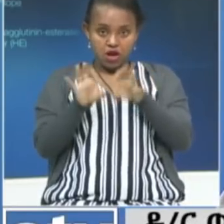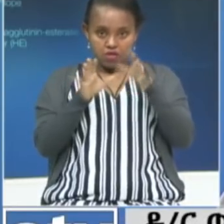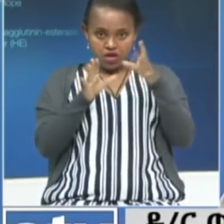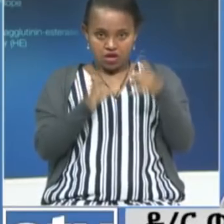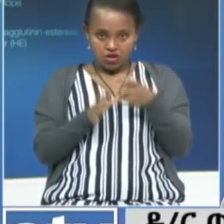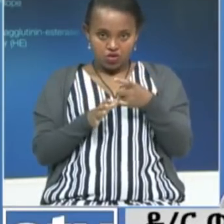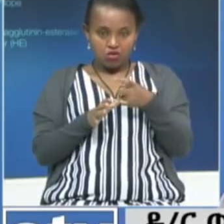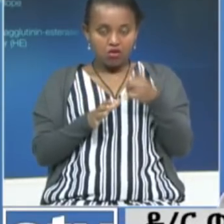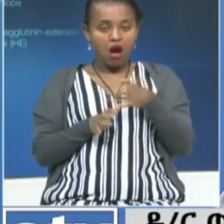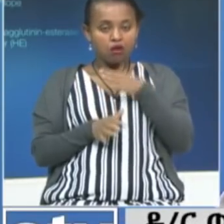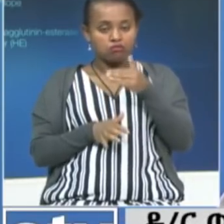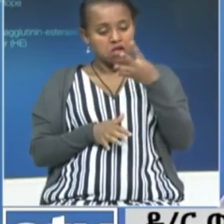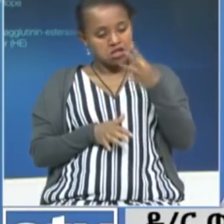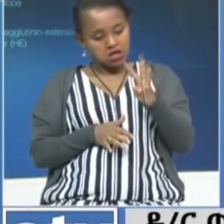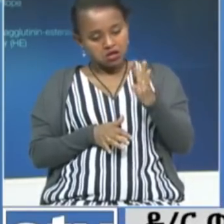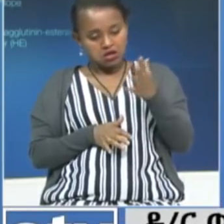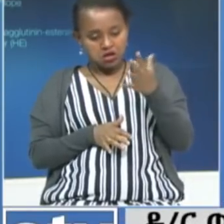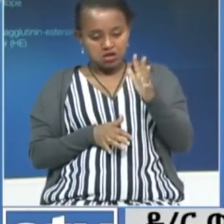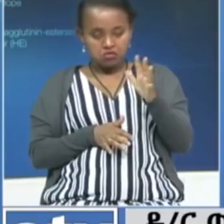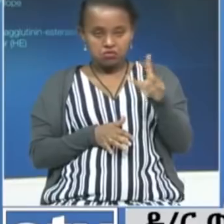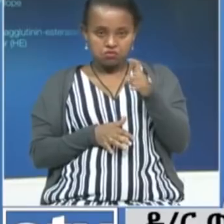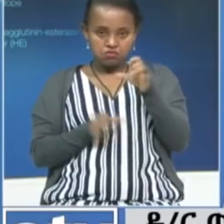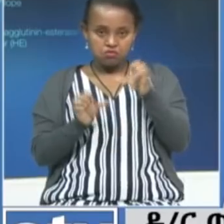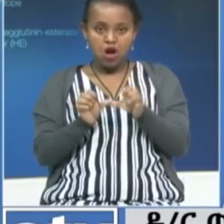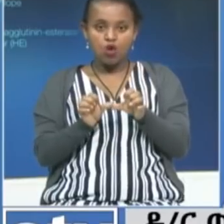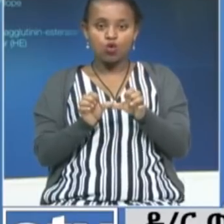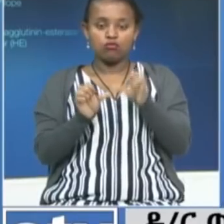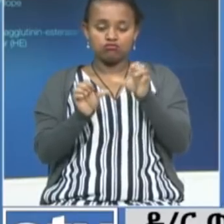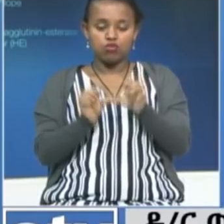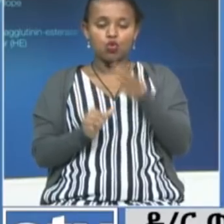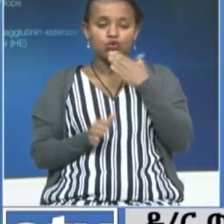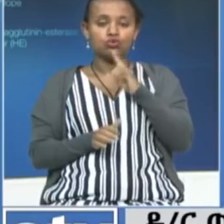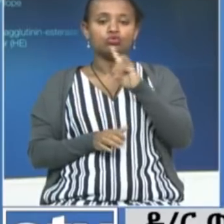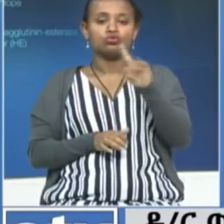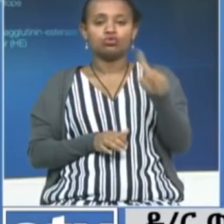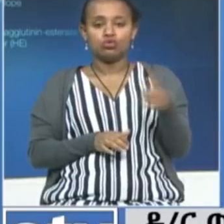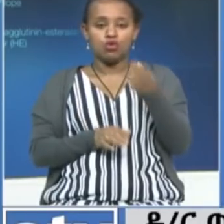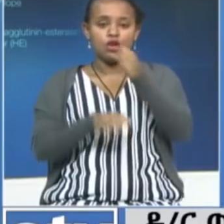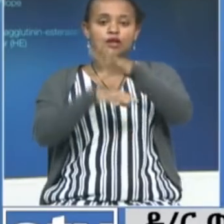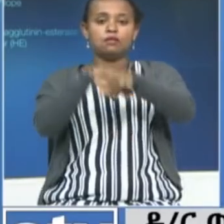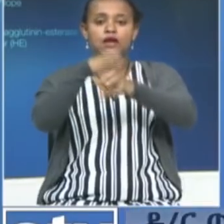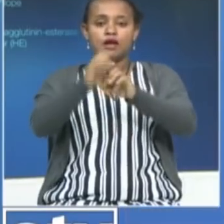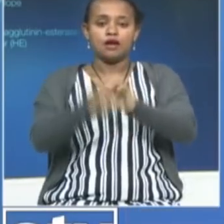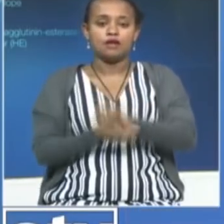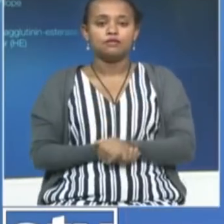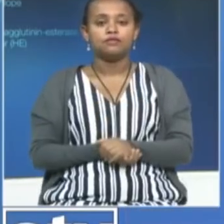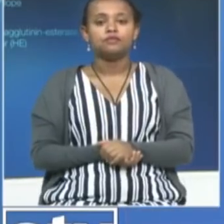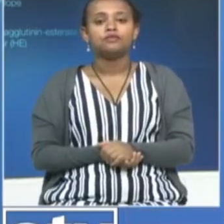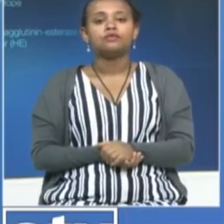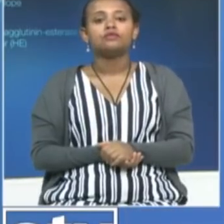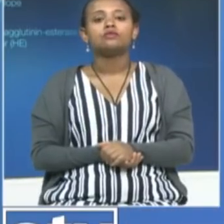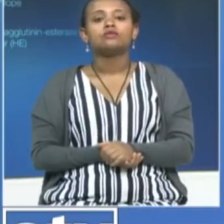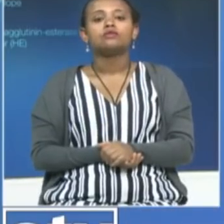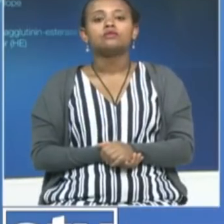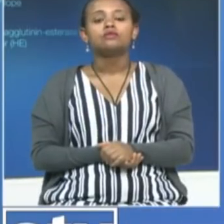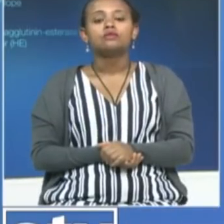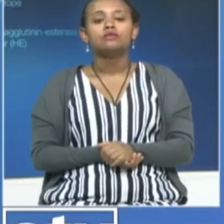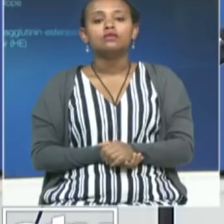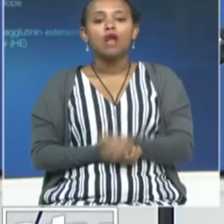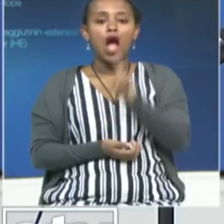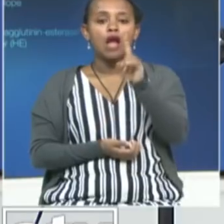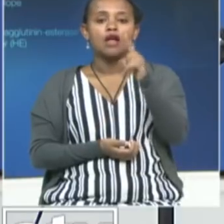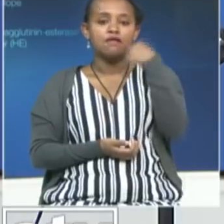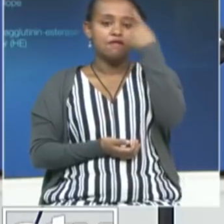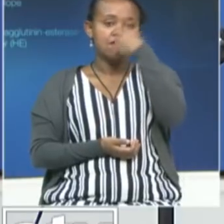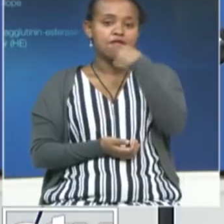ግን 14 ቀን 15 ቀን ድረስ ማቆያ መቆየቱ ጥሩ ነገር እንደሆነ ይመከራል። መልካም። አንድ በፌስቡክ